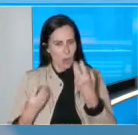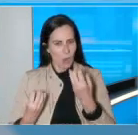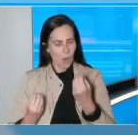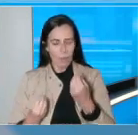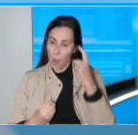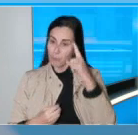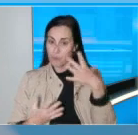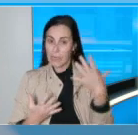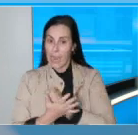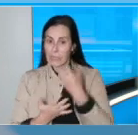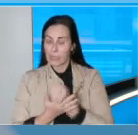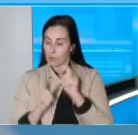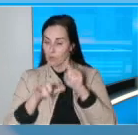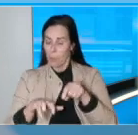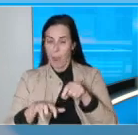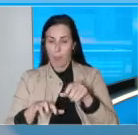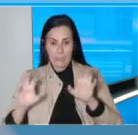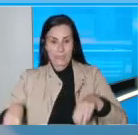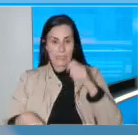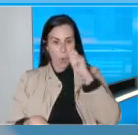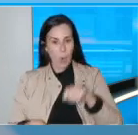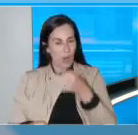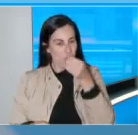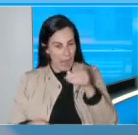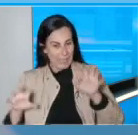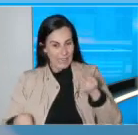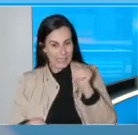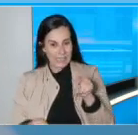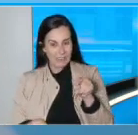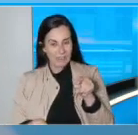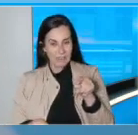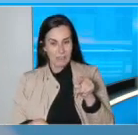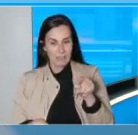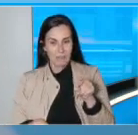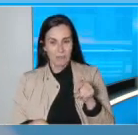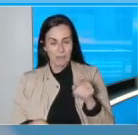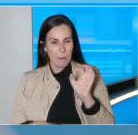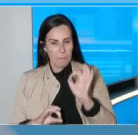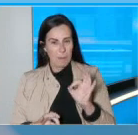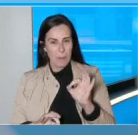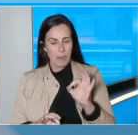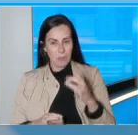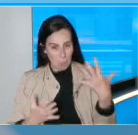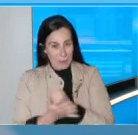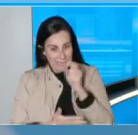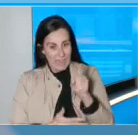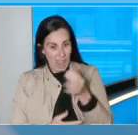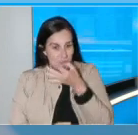מאוד תקוות סביב הגעתו לשלטון. האם הוא באופן קצת גס מספק את